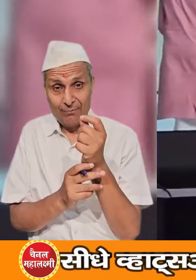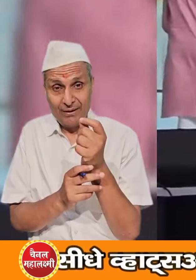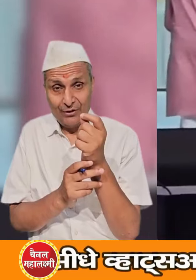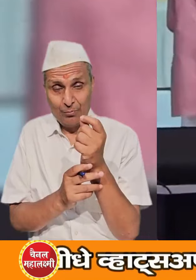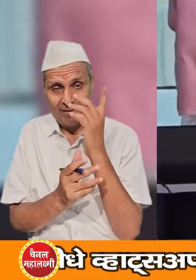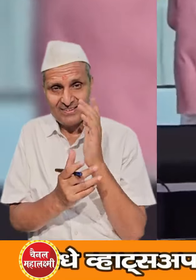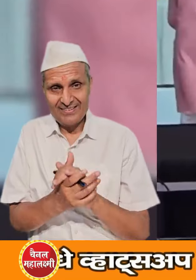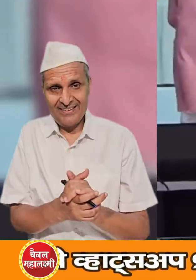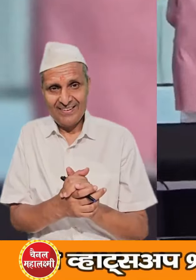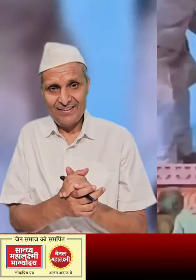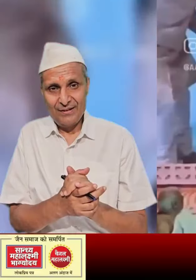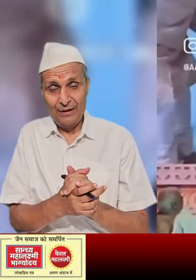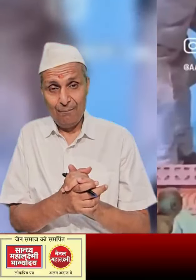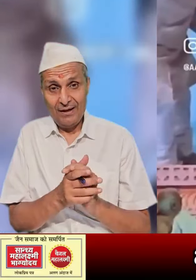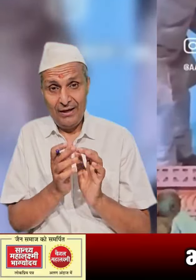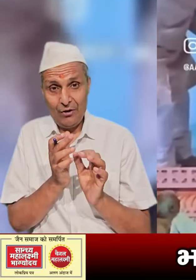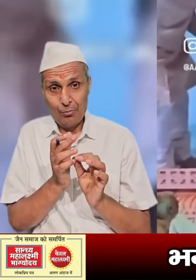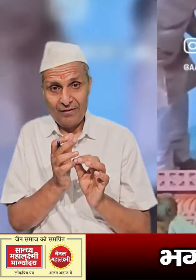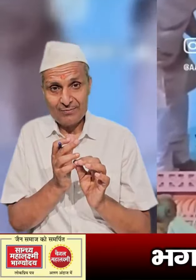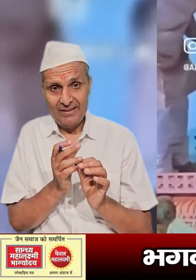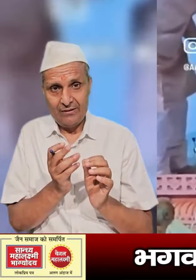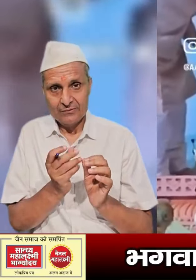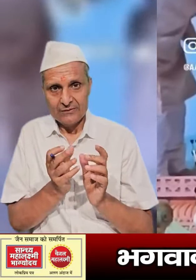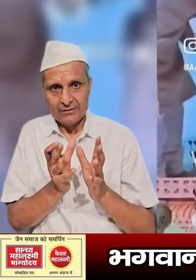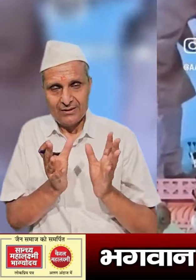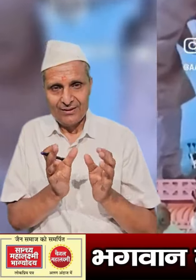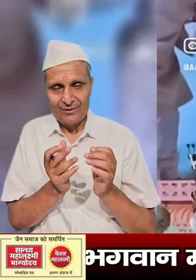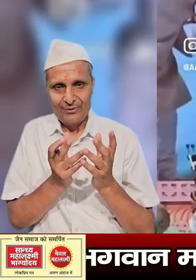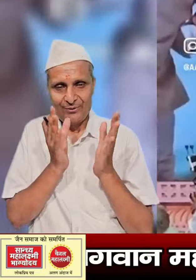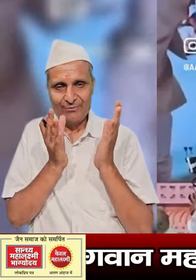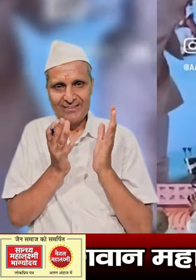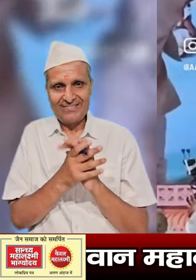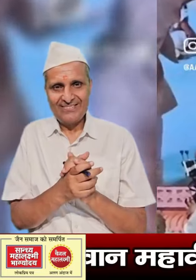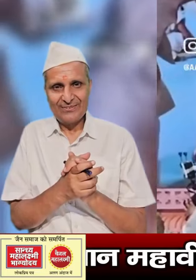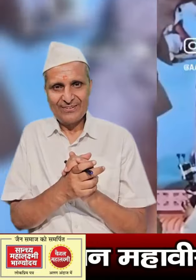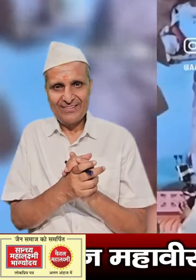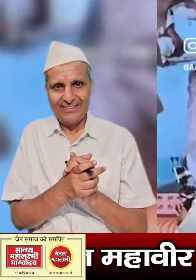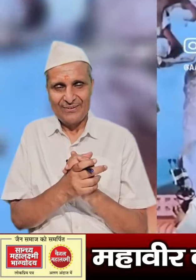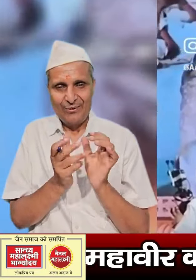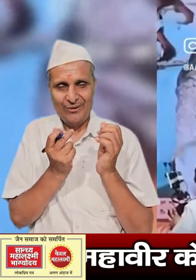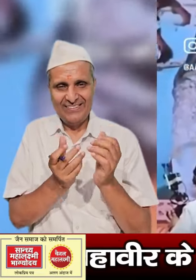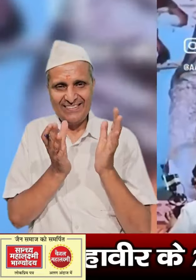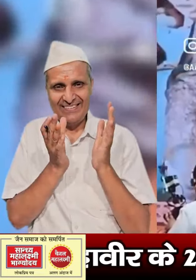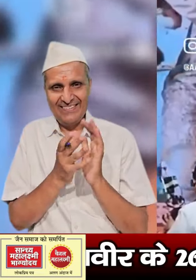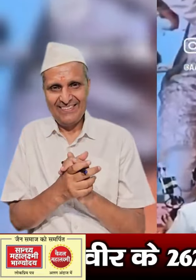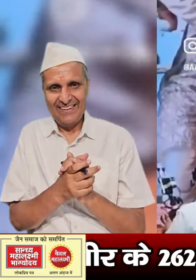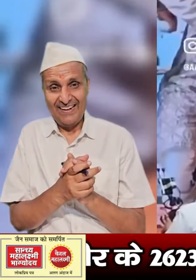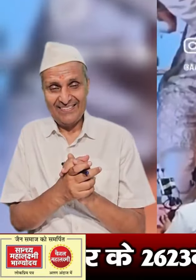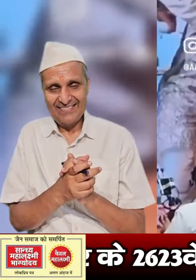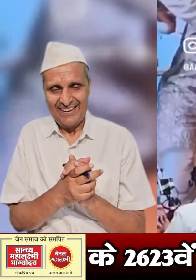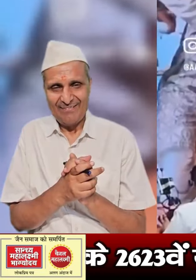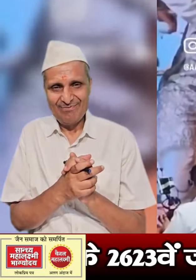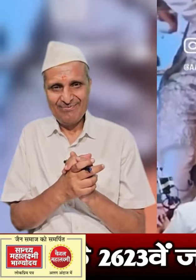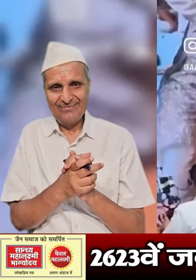यह हर मंडे को उपवास रखते हैं पर एक उपवास में इनकी बस हो ही जाती है